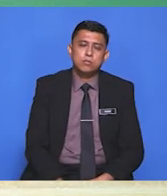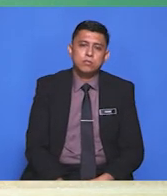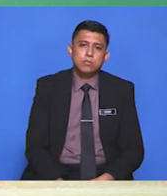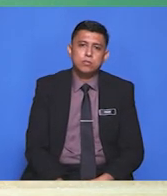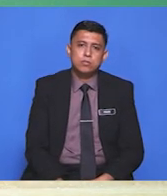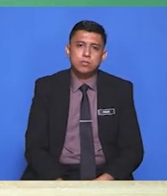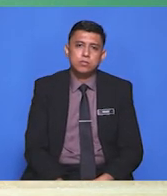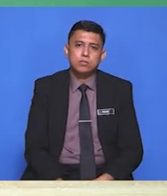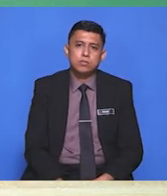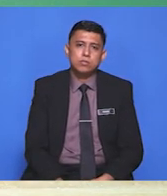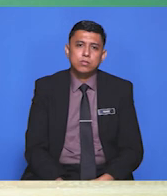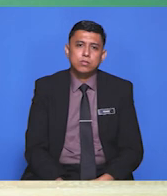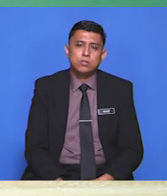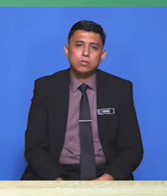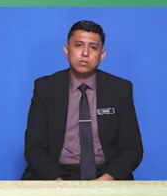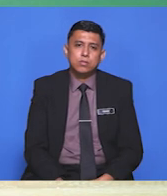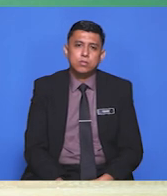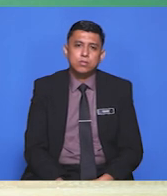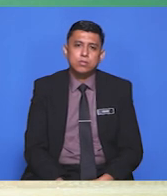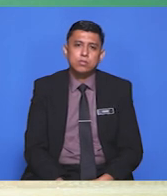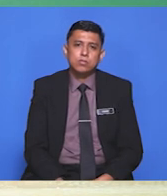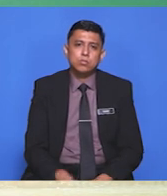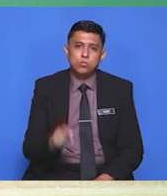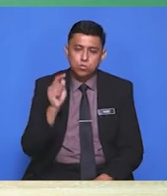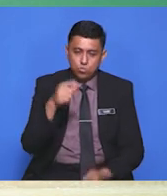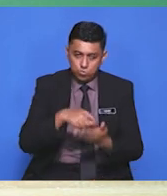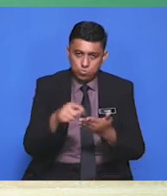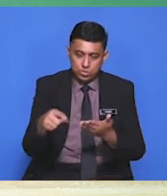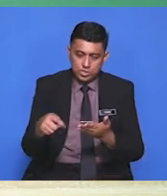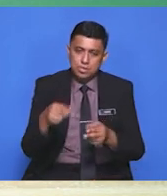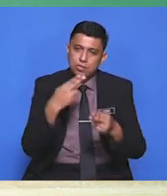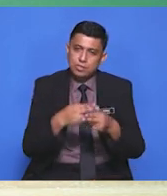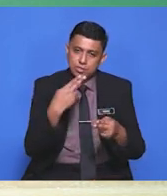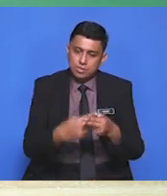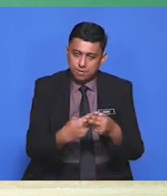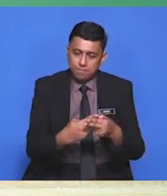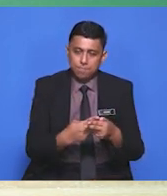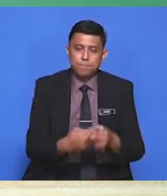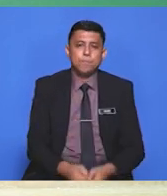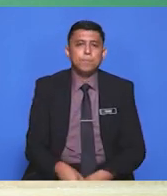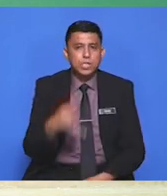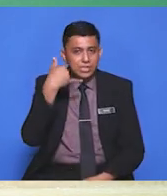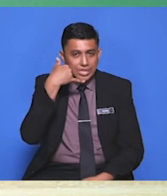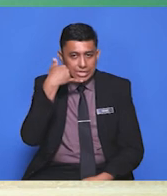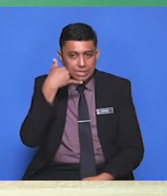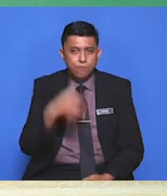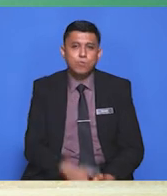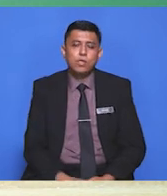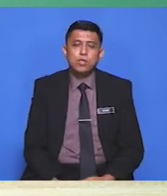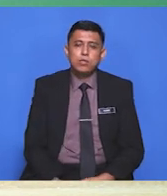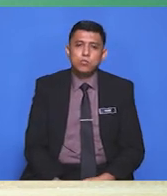dalam peperiksaan sebenar, pelajar atau calon mesti menamakan syarikat telekomunikasi berkenaan